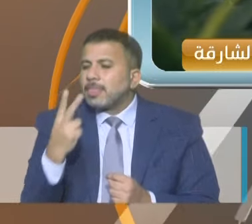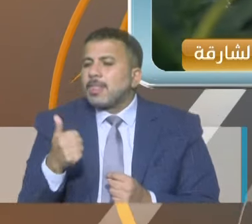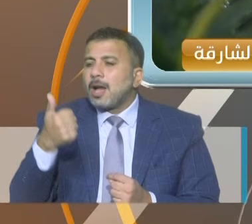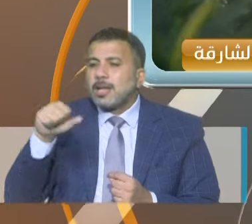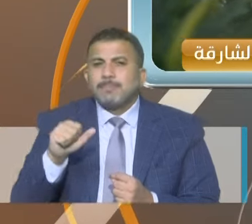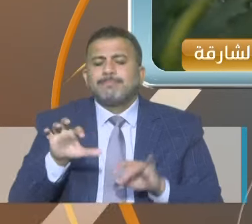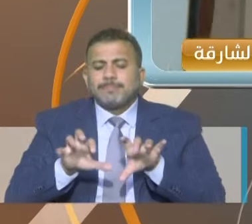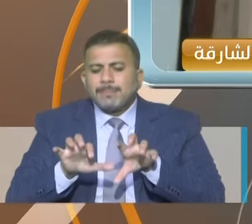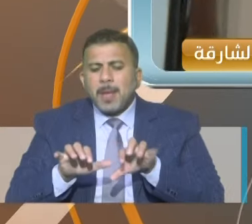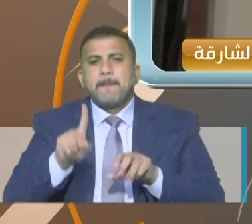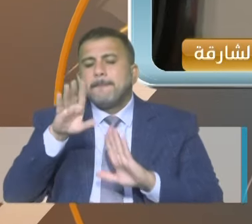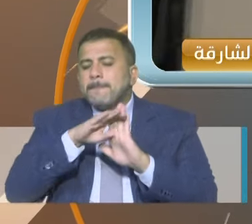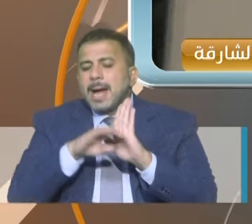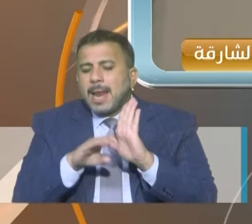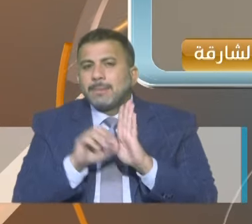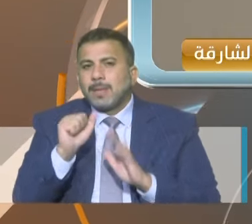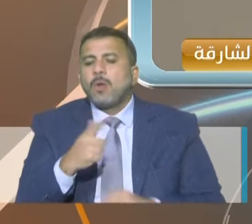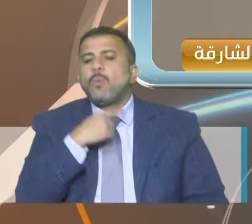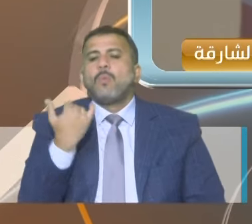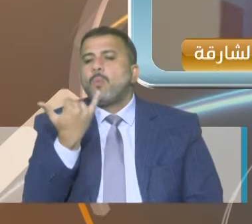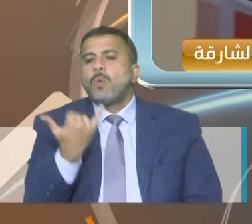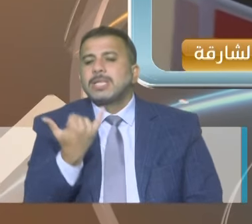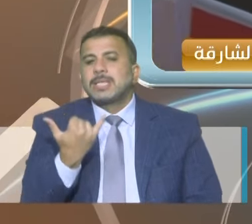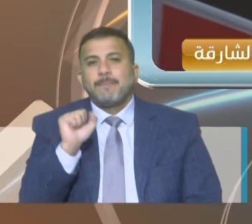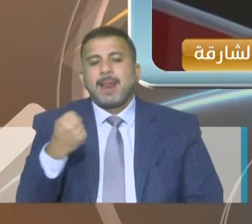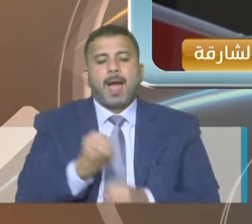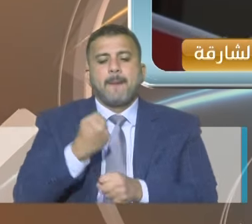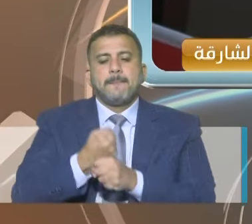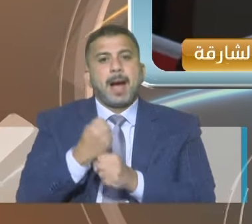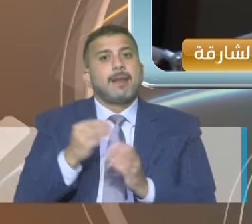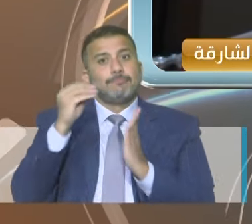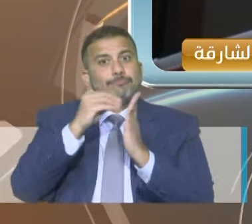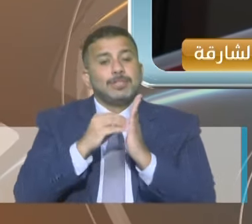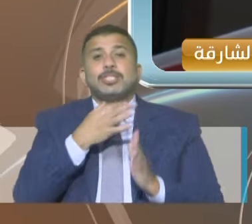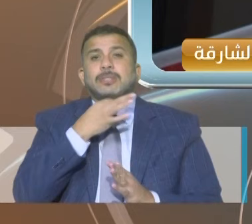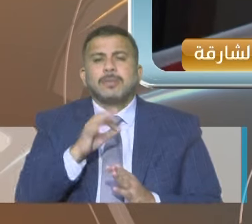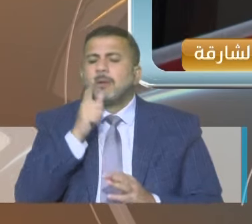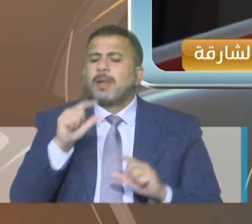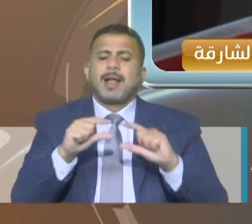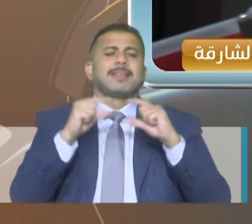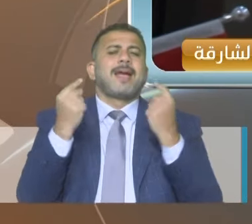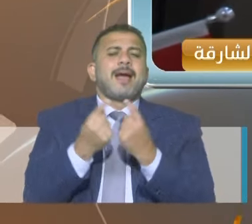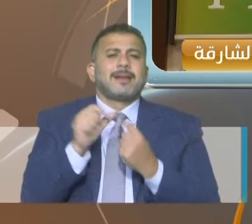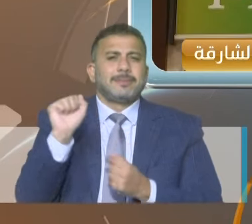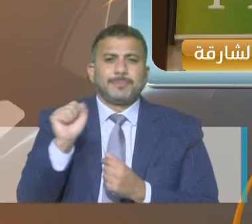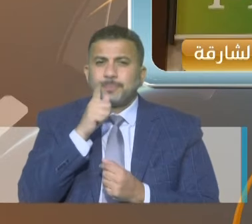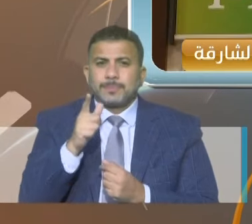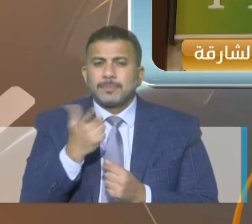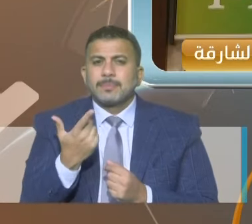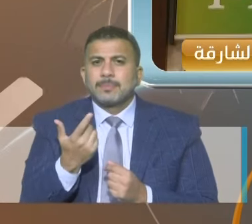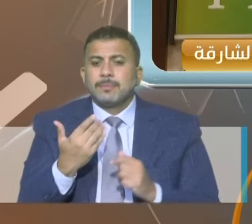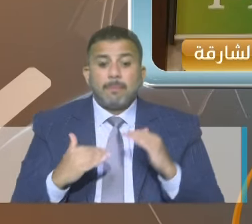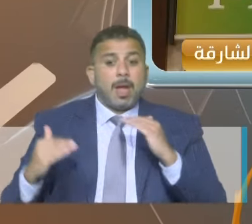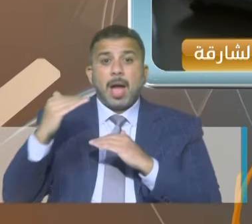حوكمة البيانات وإطلاق خدمة الواتساب الأعمال. فيما يخص حرص الدائرة على تطبيق